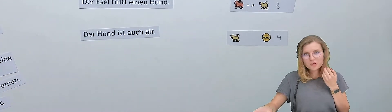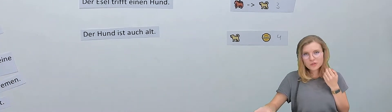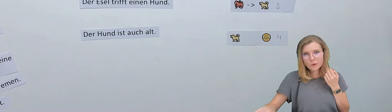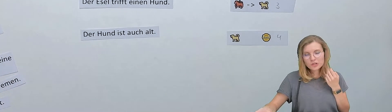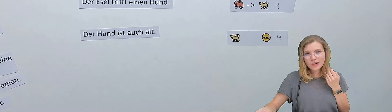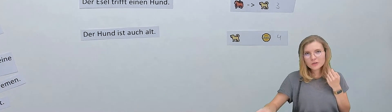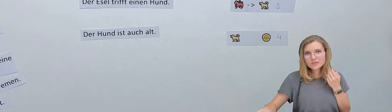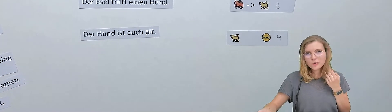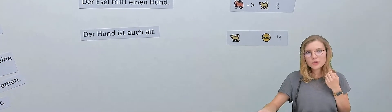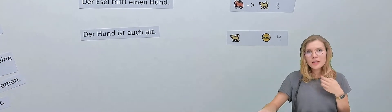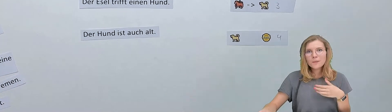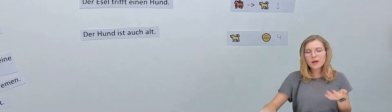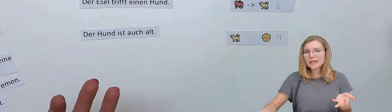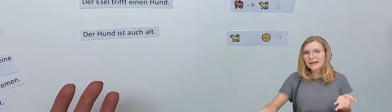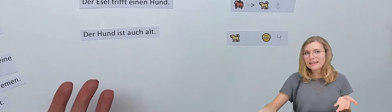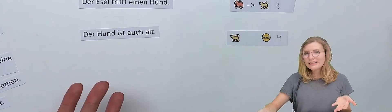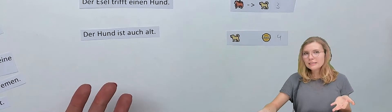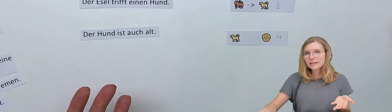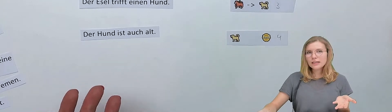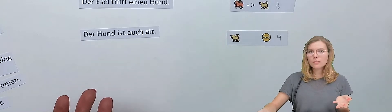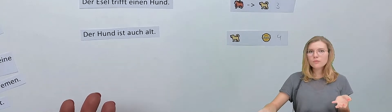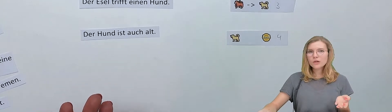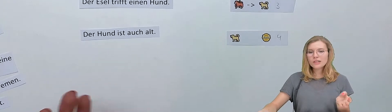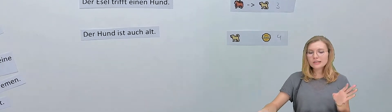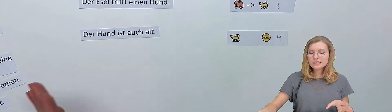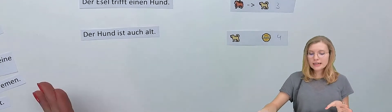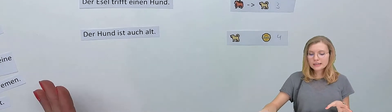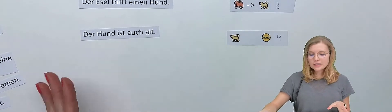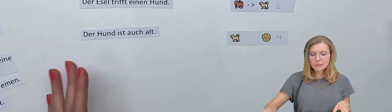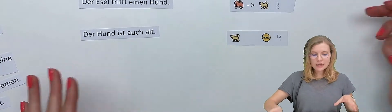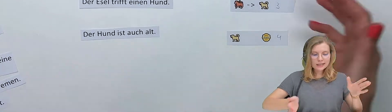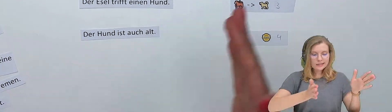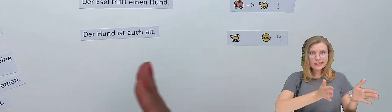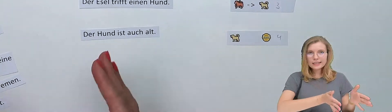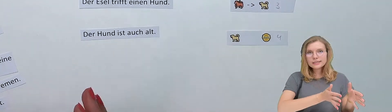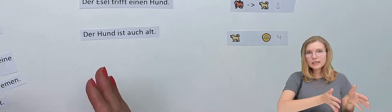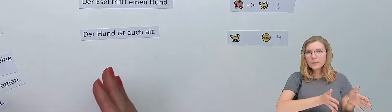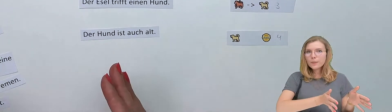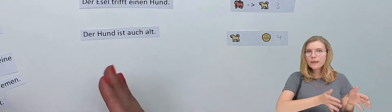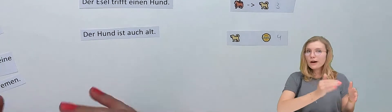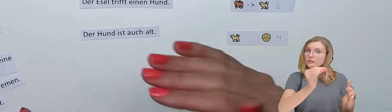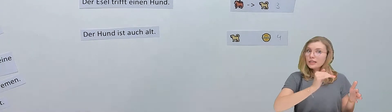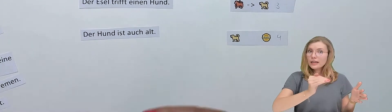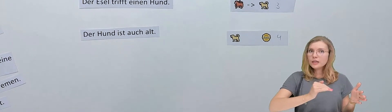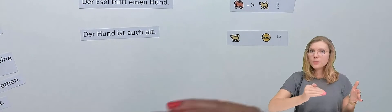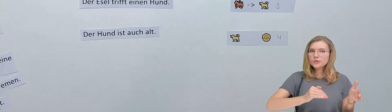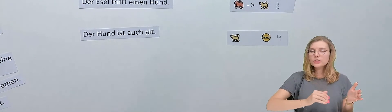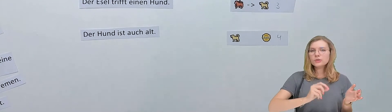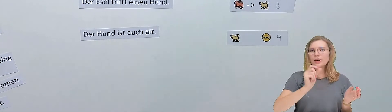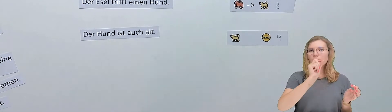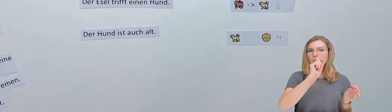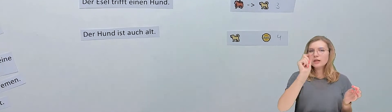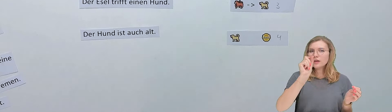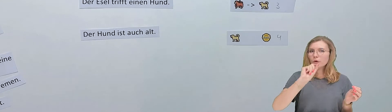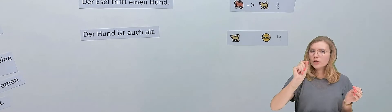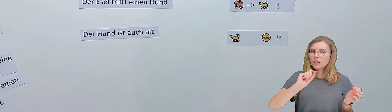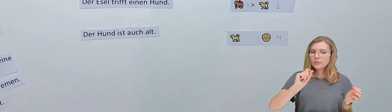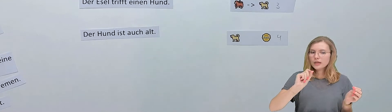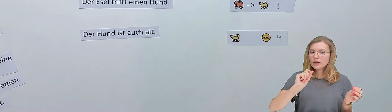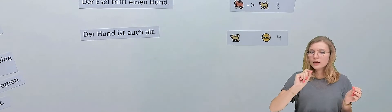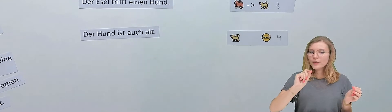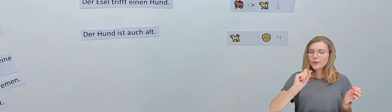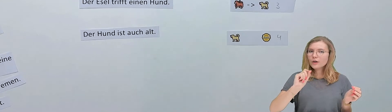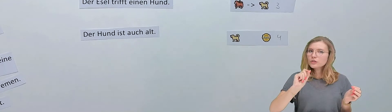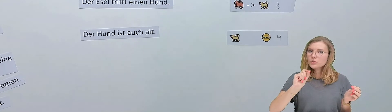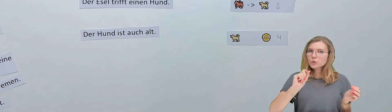die Emojis vorher schon rausgesucht, aber ich kann Ihnen erzählen, ich habe im Vorfeld nichts anderes gemacht, als den Text auseinandergebröselt und habe immer die Wörter